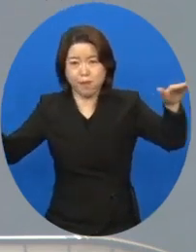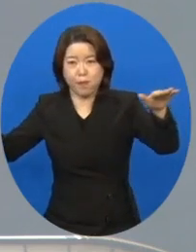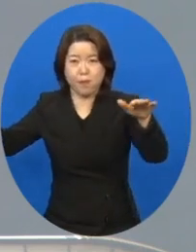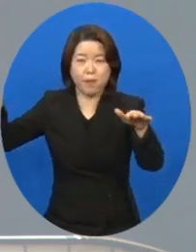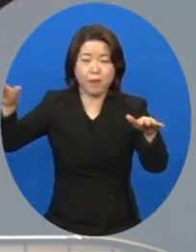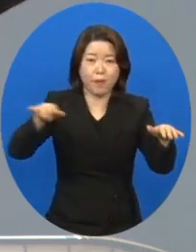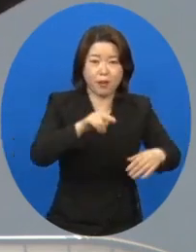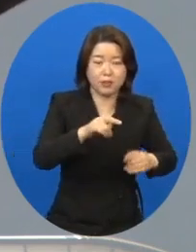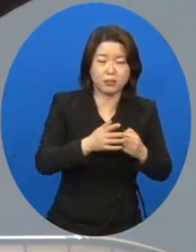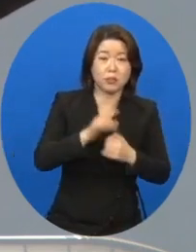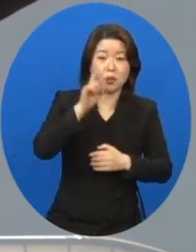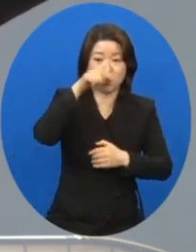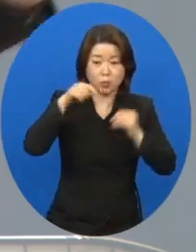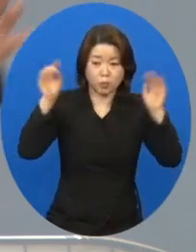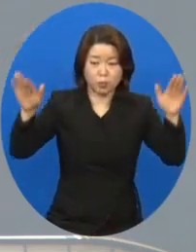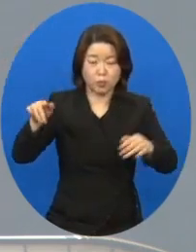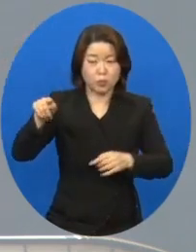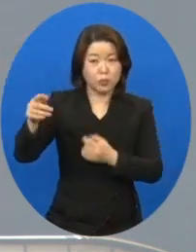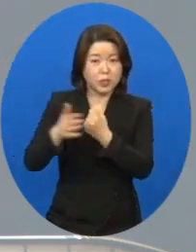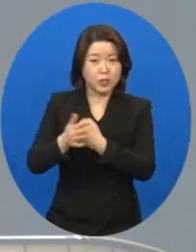그냥 독수리니까 그런 거예요.